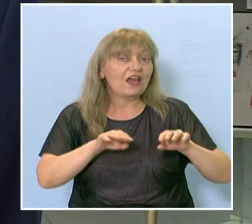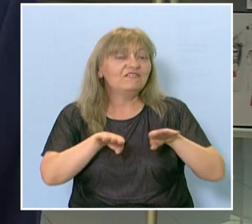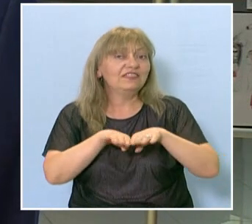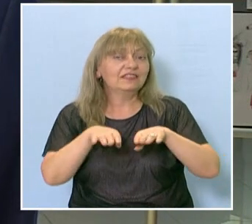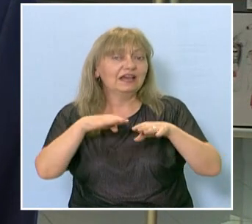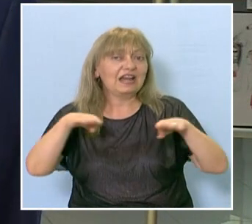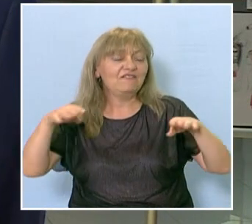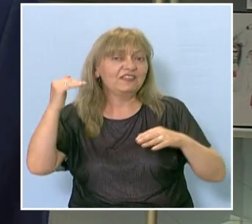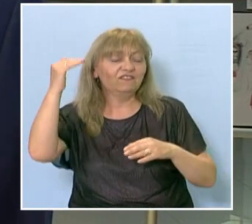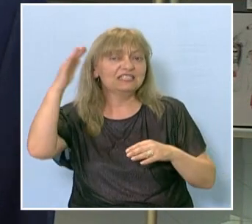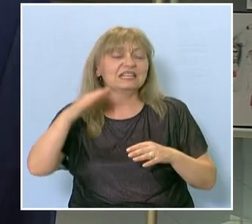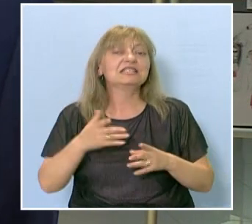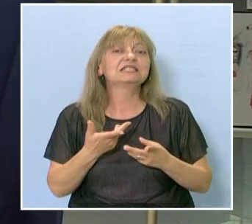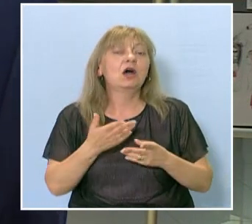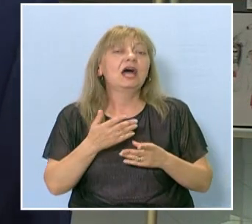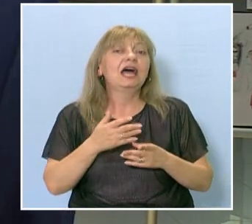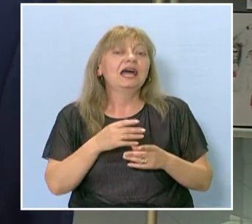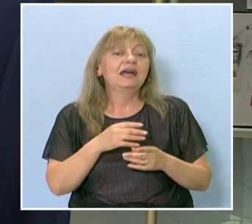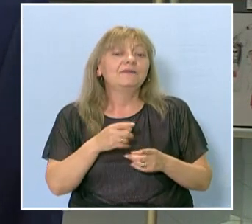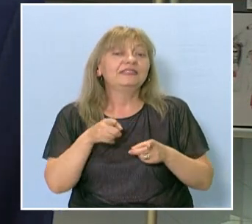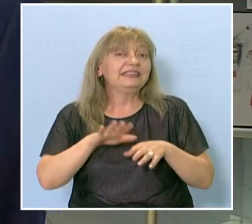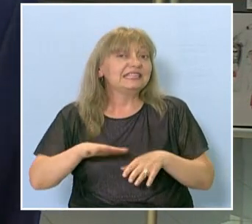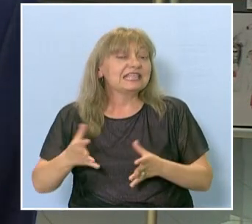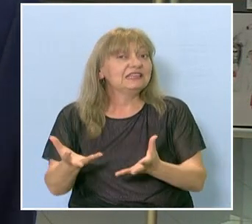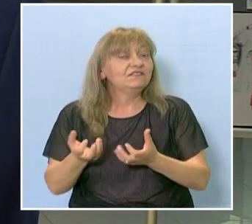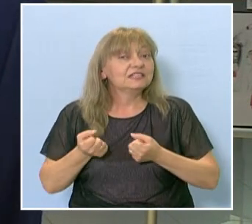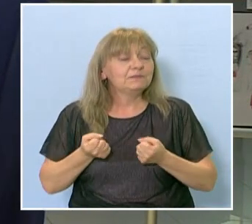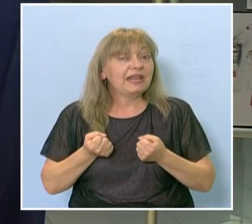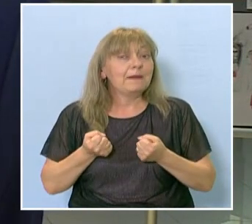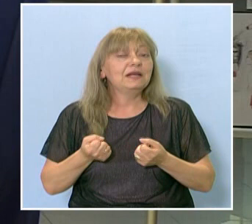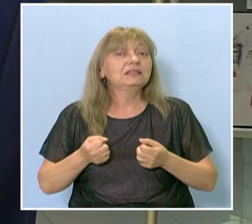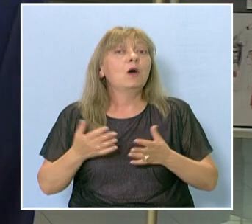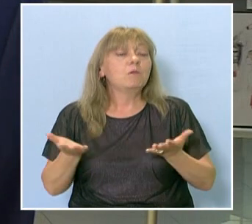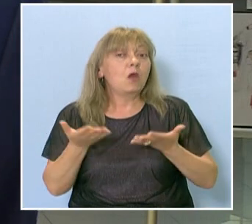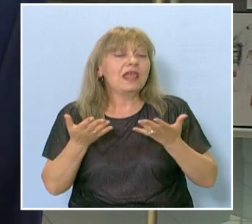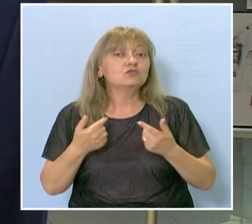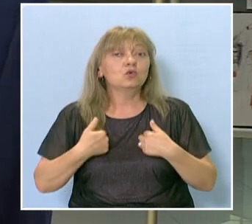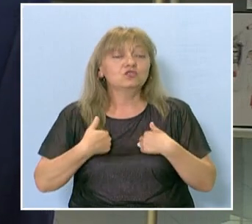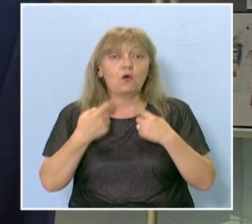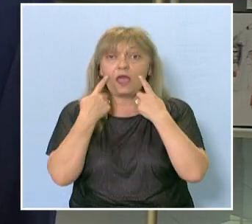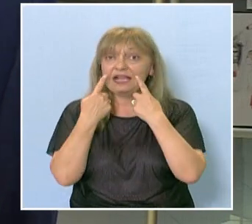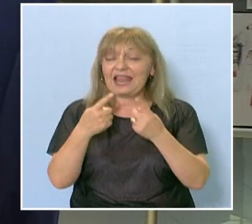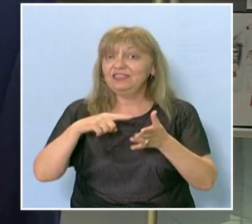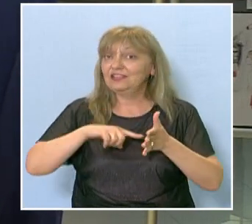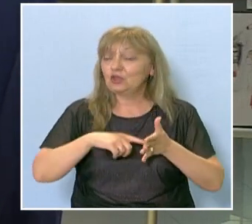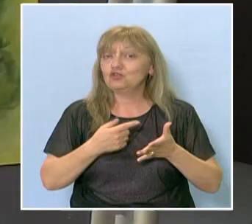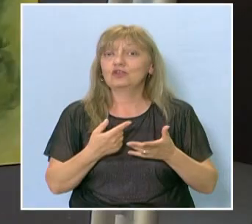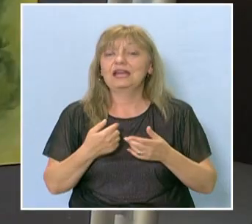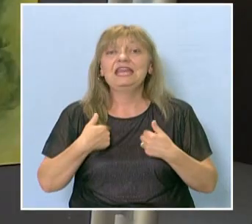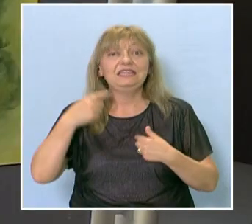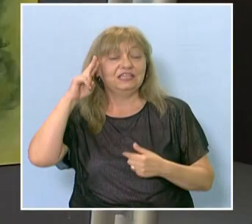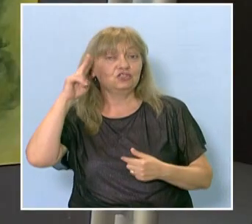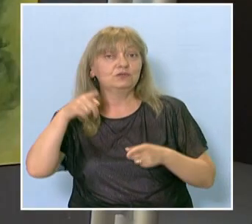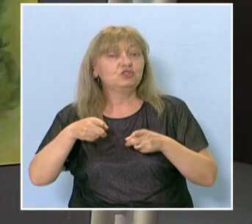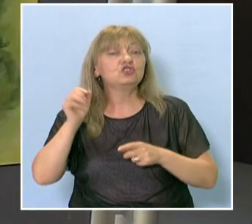знаете, че децата възприемат по-лесно нещата от своя гледна точка. И разчитаме на това, че ще бъдем по-убедителни.